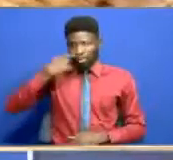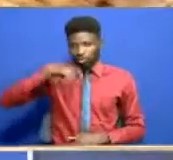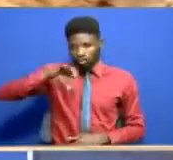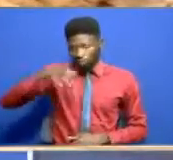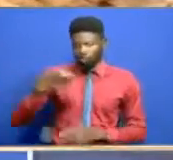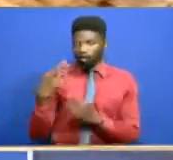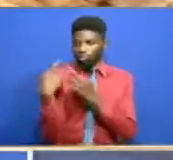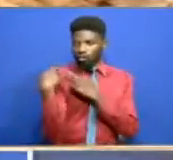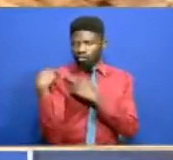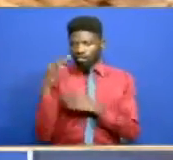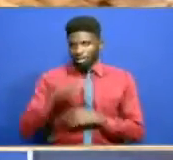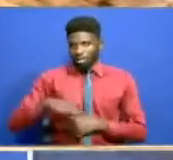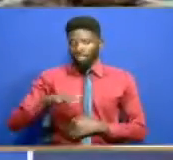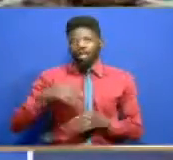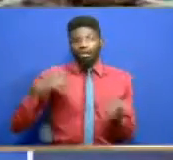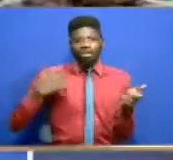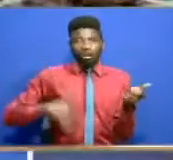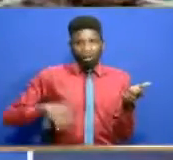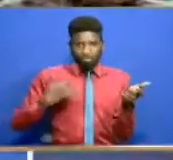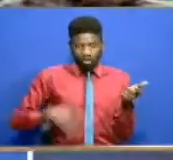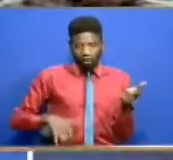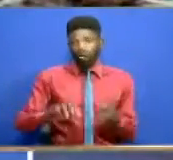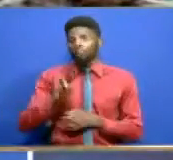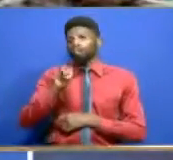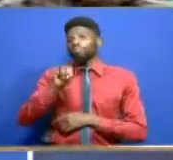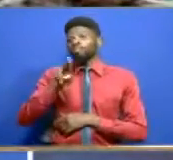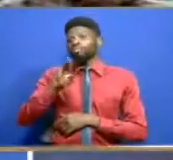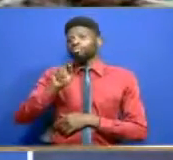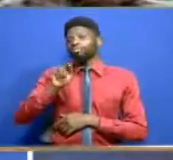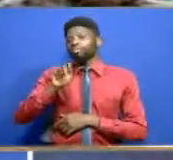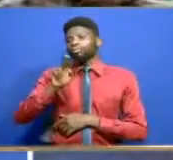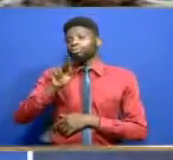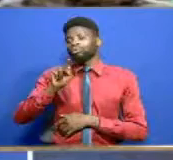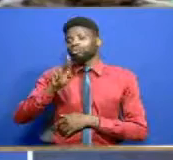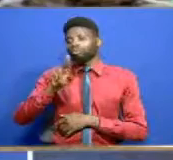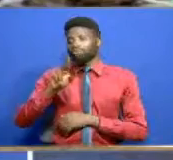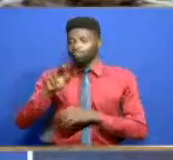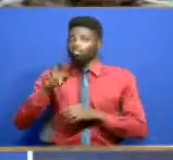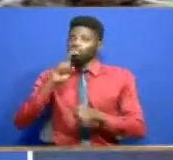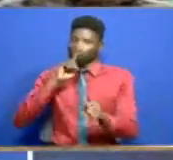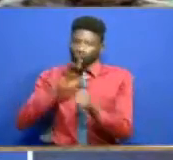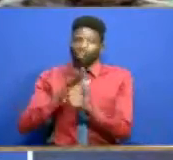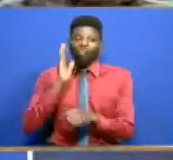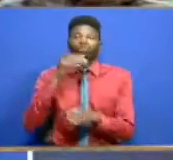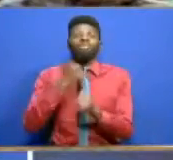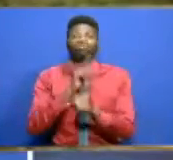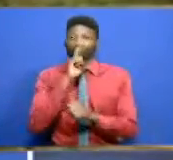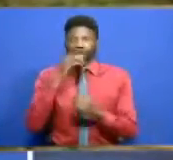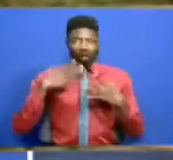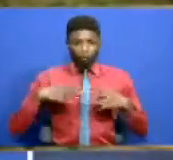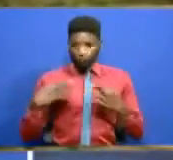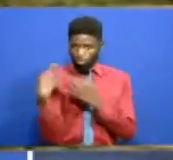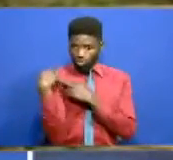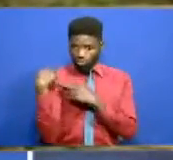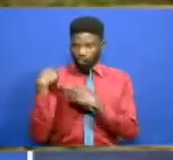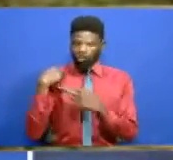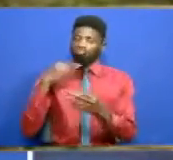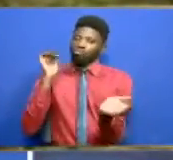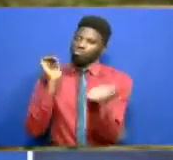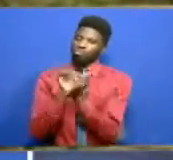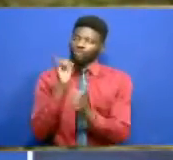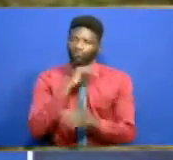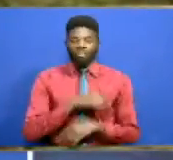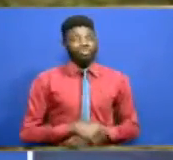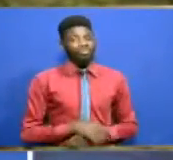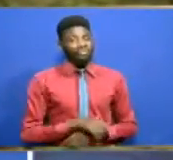anayesimamia eneo la Yata Gerald Mutuku aliahidi kuhakikisha kwamba washukiwa wamekamatwa. Hakuna msichana atabeba